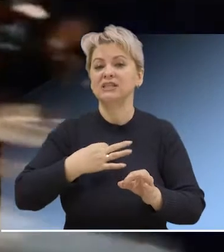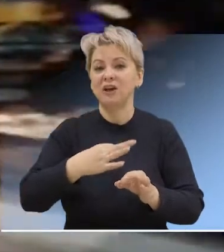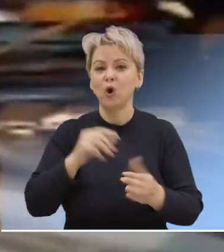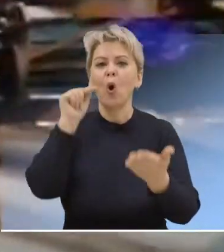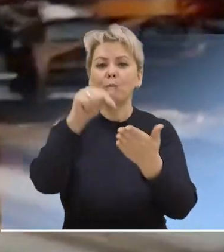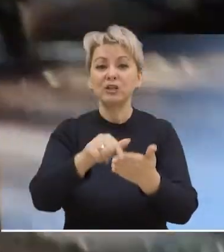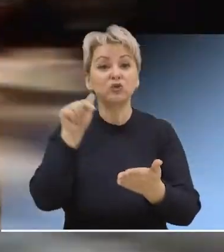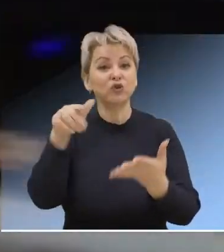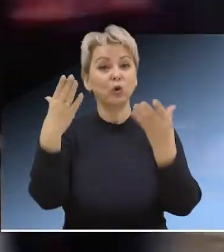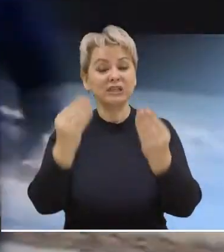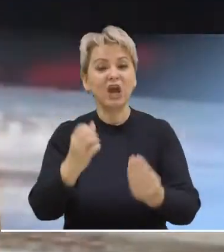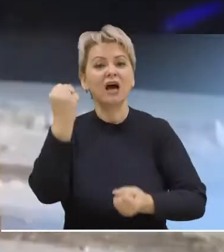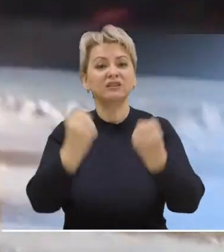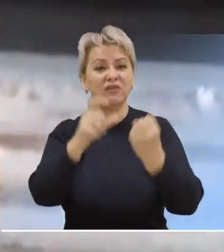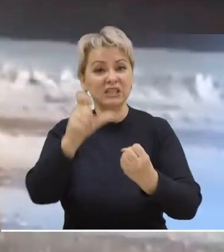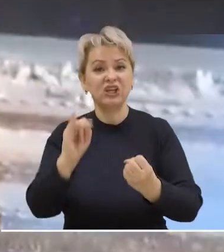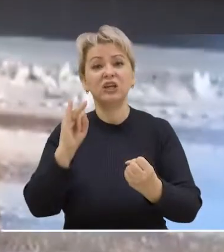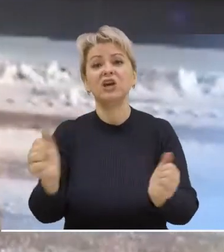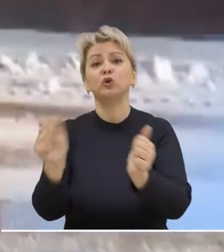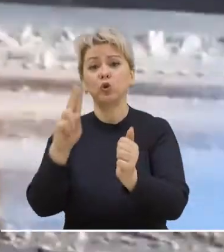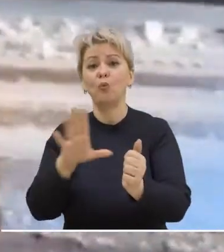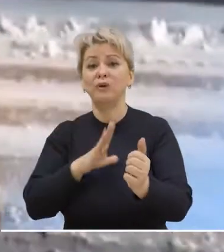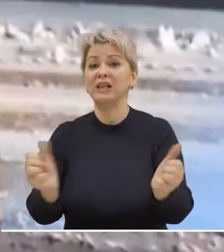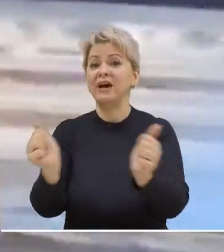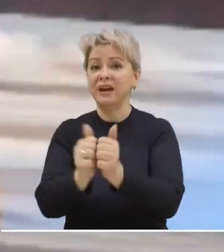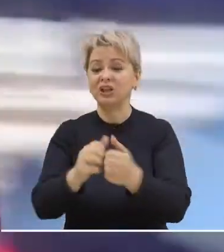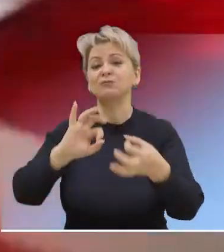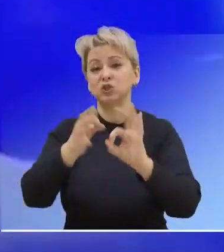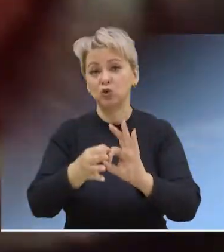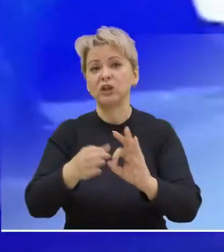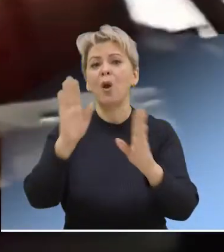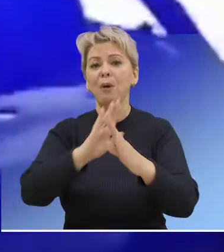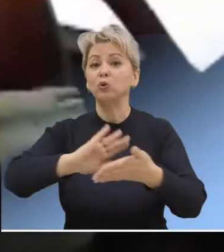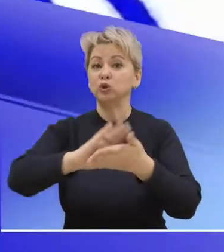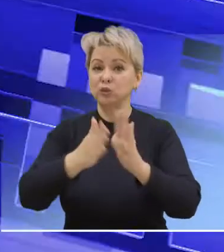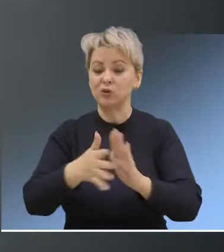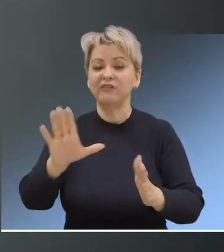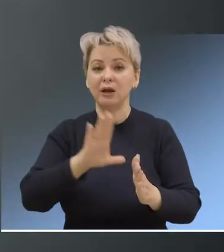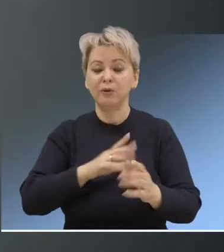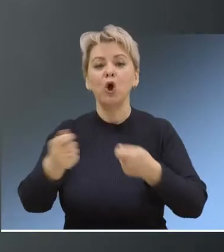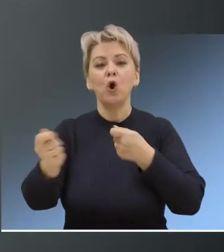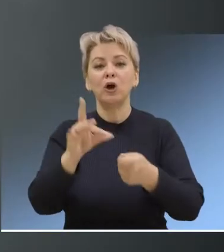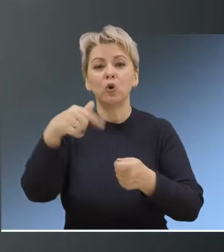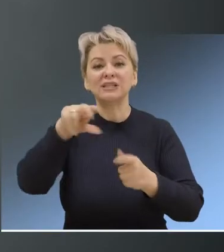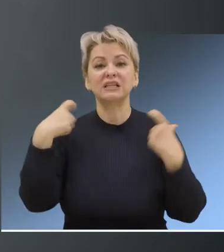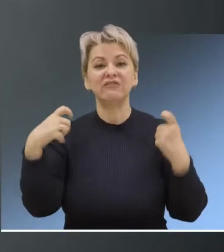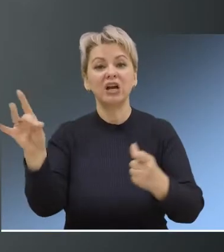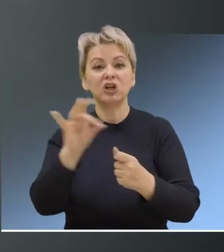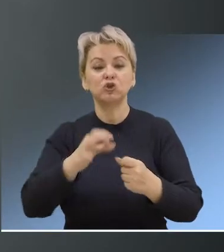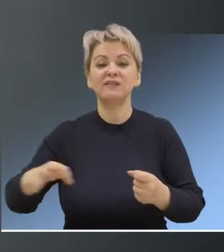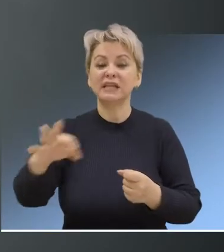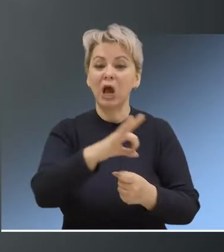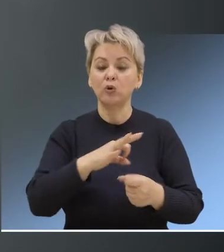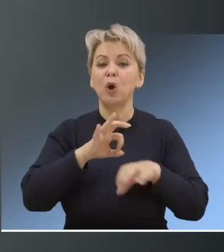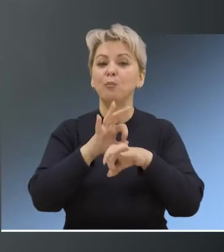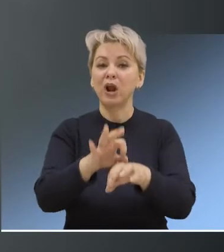равнодушными, поступали в те дни и от водителей, и пассажиров, оказавшихся в сложных погодных условиях. В управлении Росгвардии по Ростовской